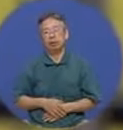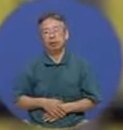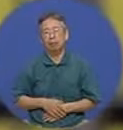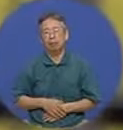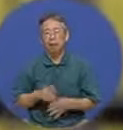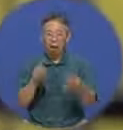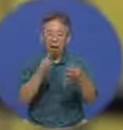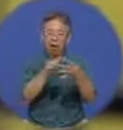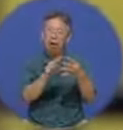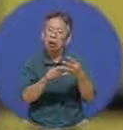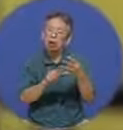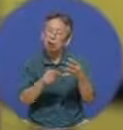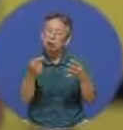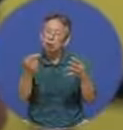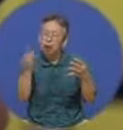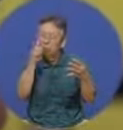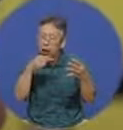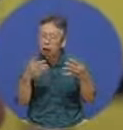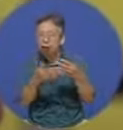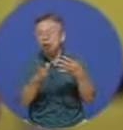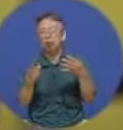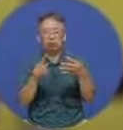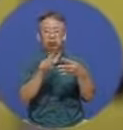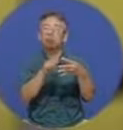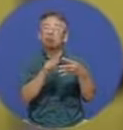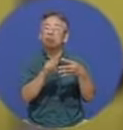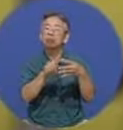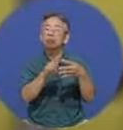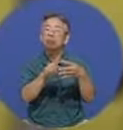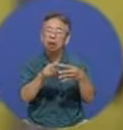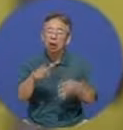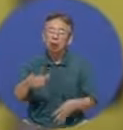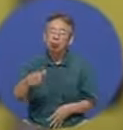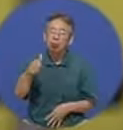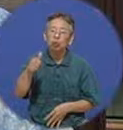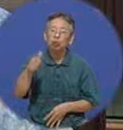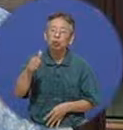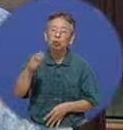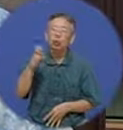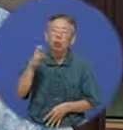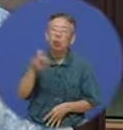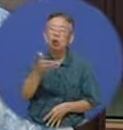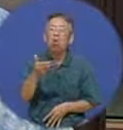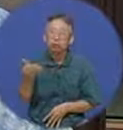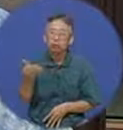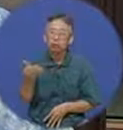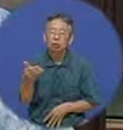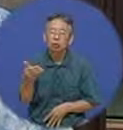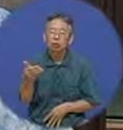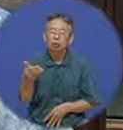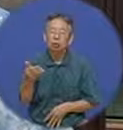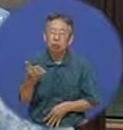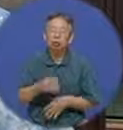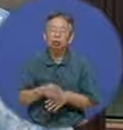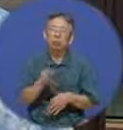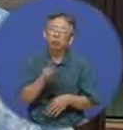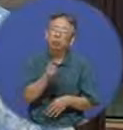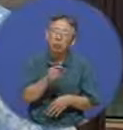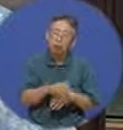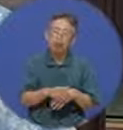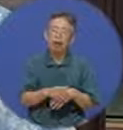4つぐらいマイナスがあると思うんですね。で、1つはプロフとかブログとか掲示板とかそういうのがありますけれども、そこ